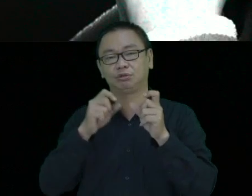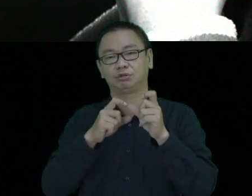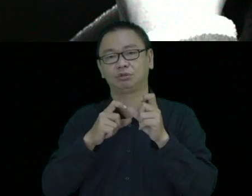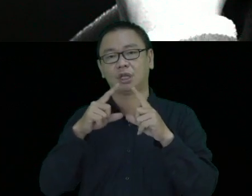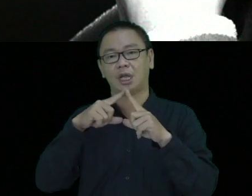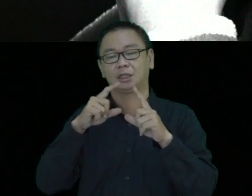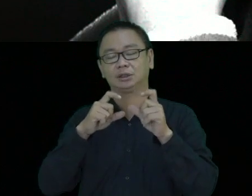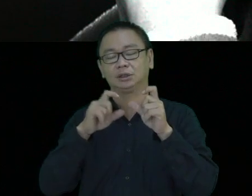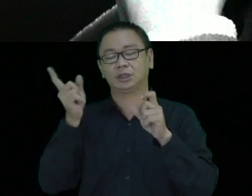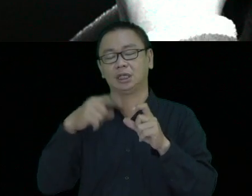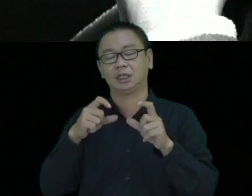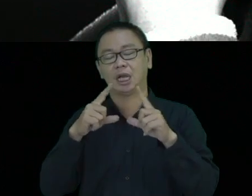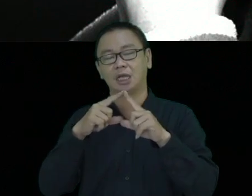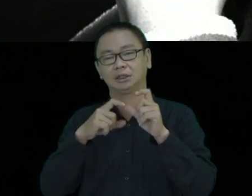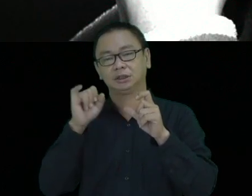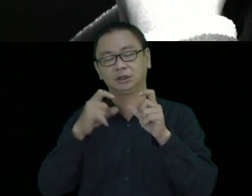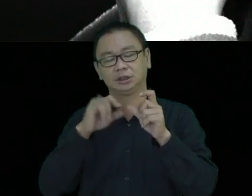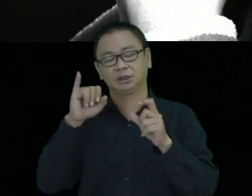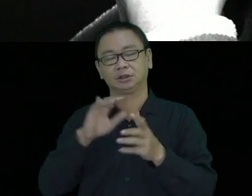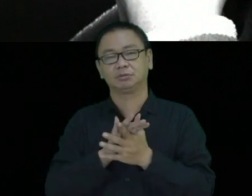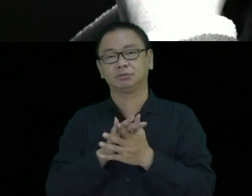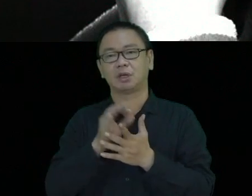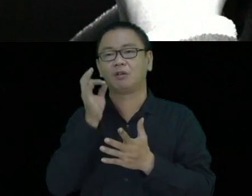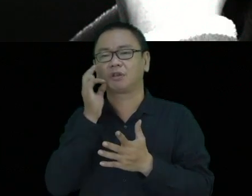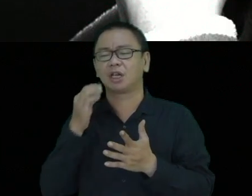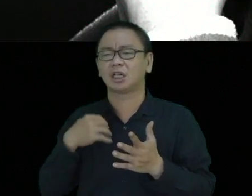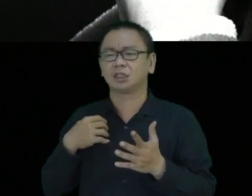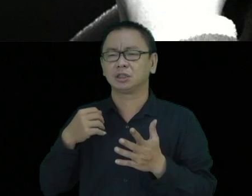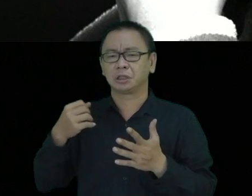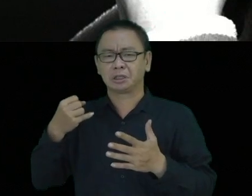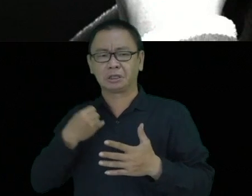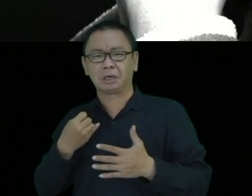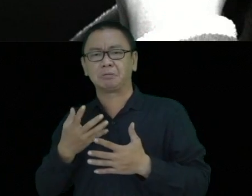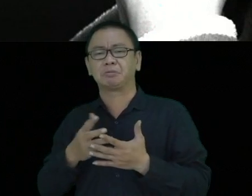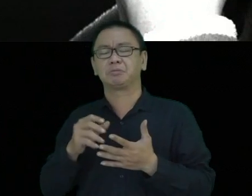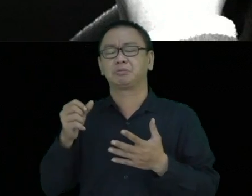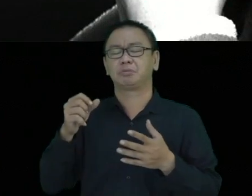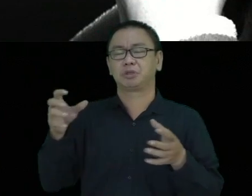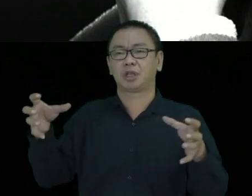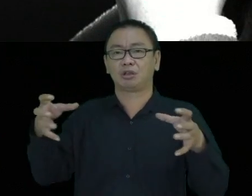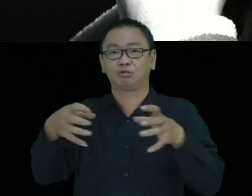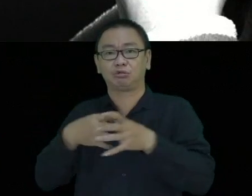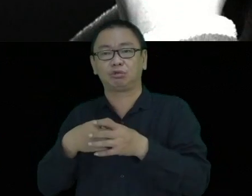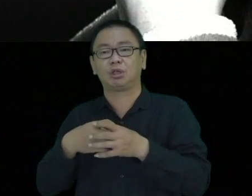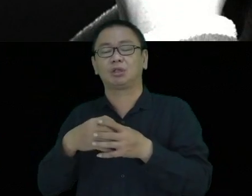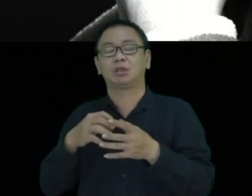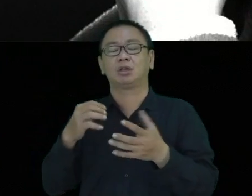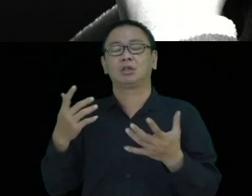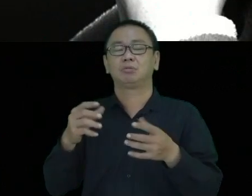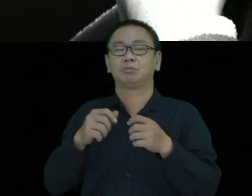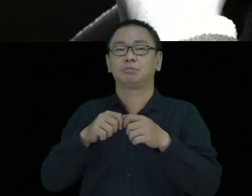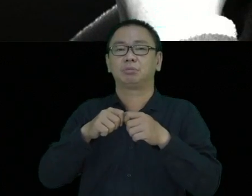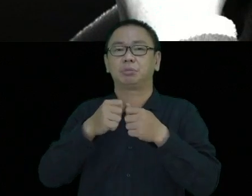kebencian, memaafkan di mana ada dendam, mempersatukan di mana ada perpecahan, menimbulkan pengharapan di mana